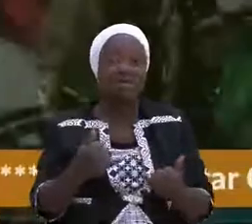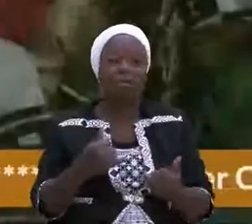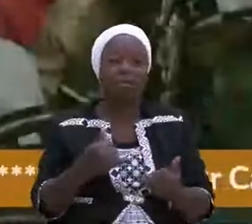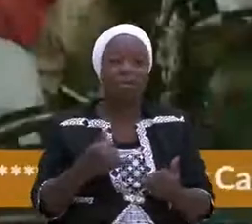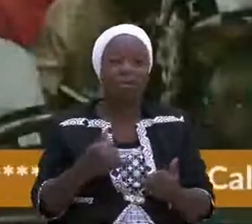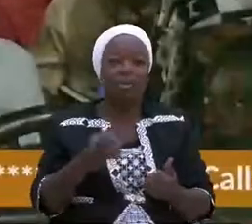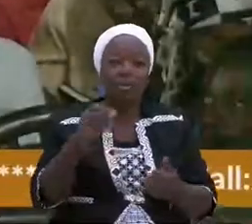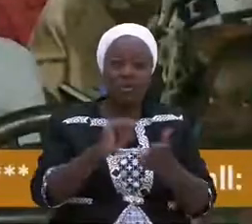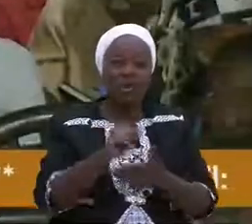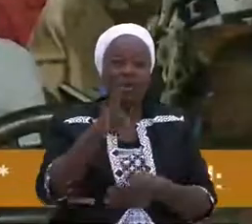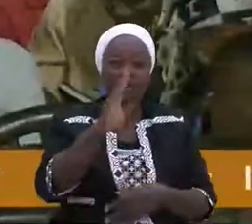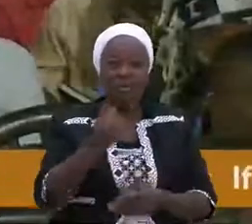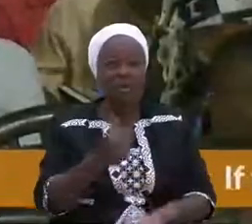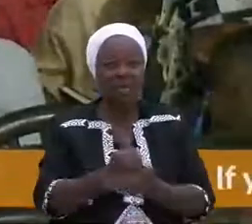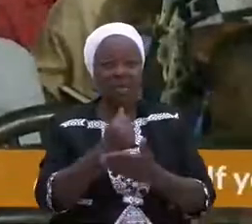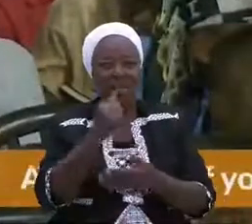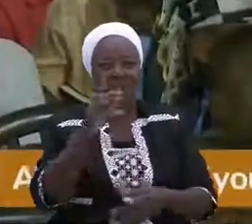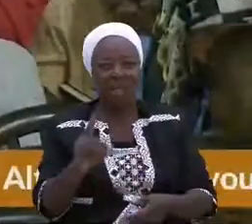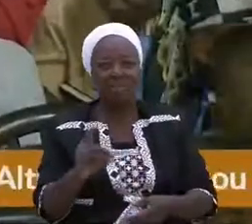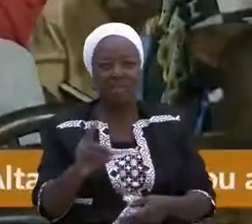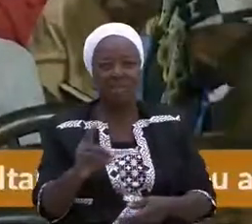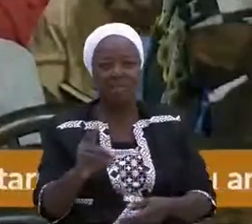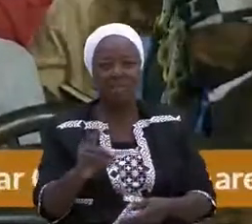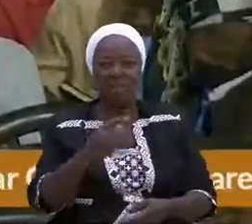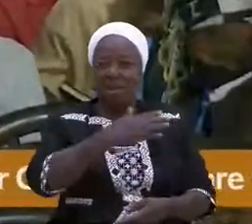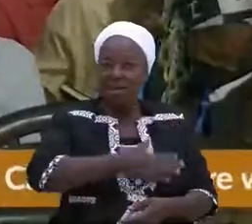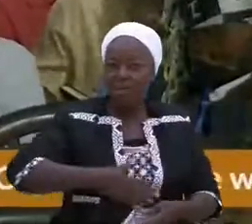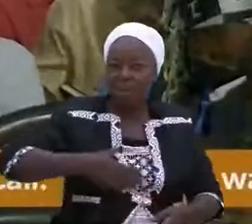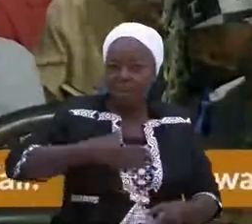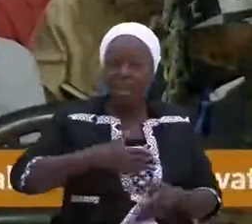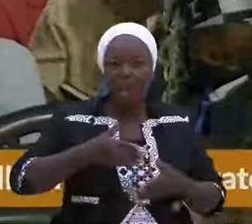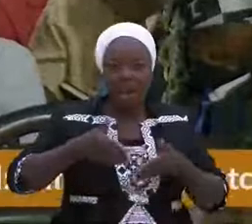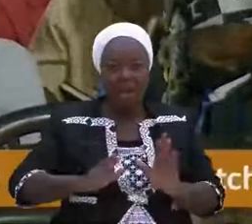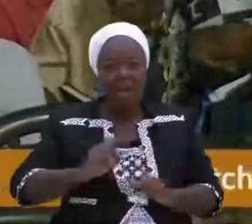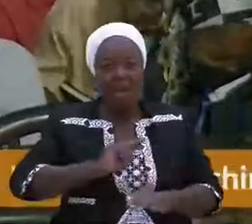Dieu est sur le point de venir. La pluie va tomber bientôt.